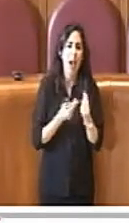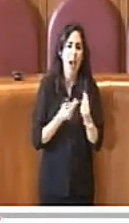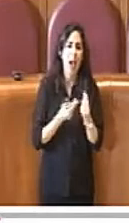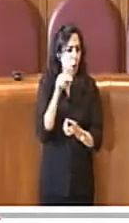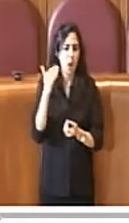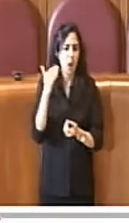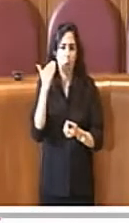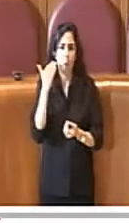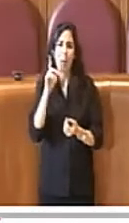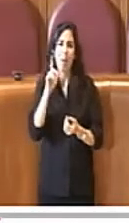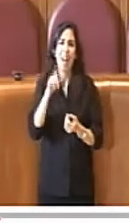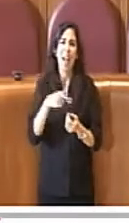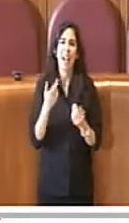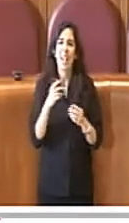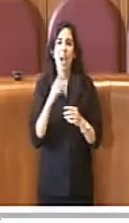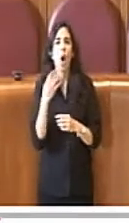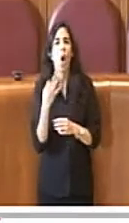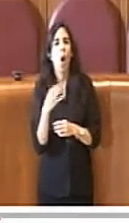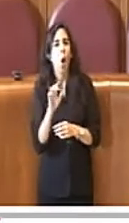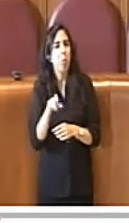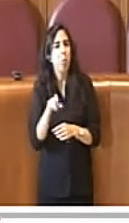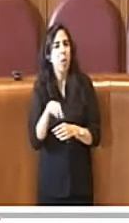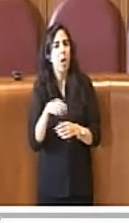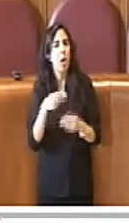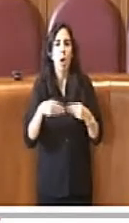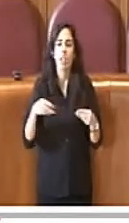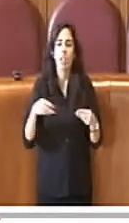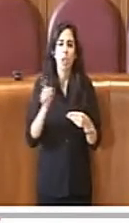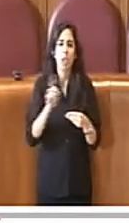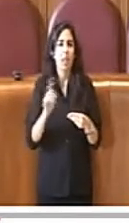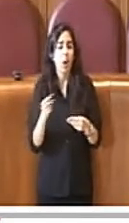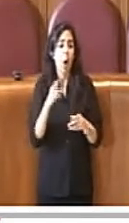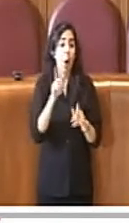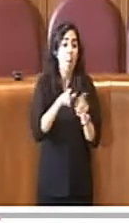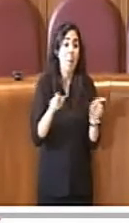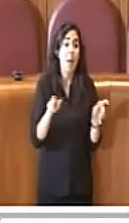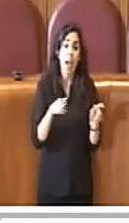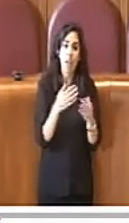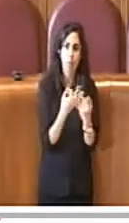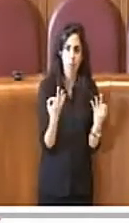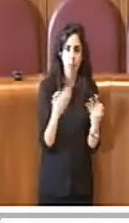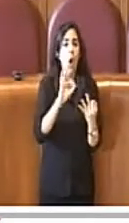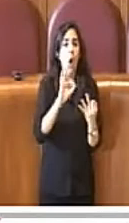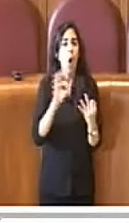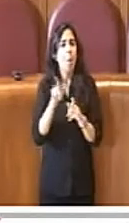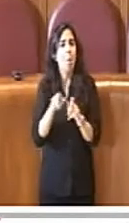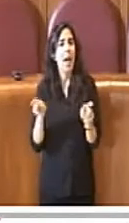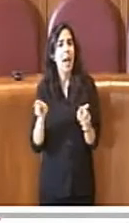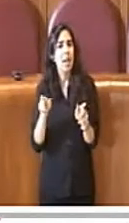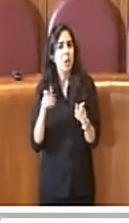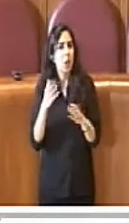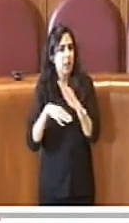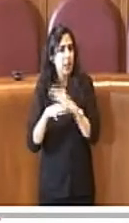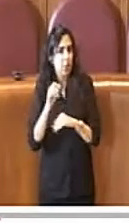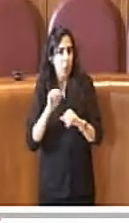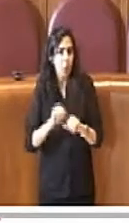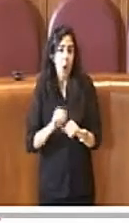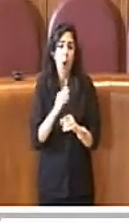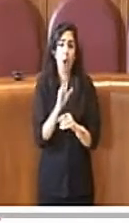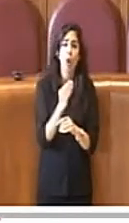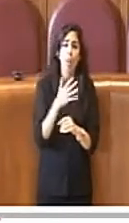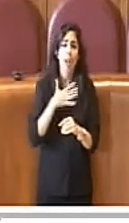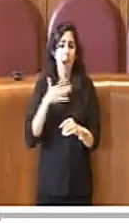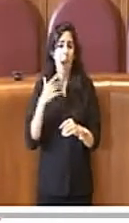di persone diversamente abili che normodotate, da anziani e giovani contemporaneamente. L'input allo studio